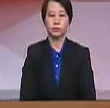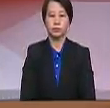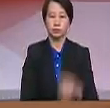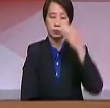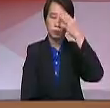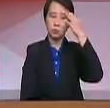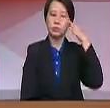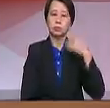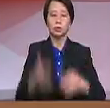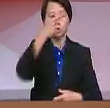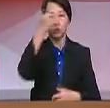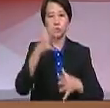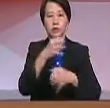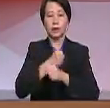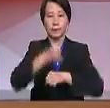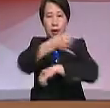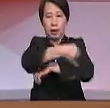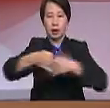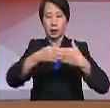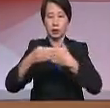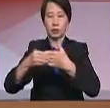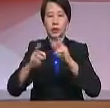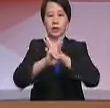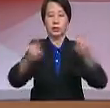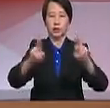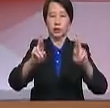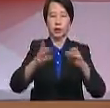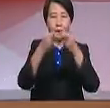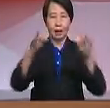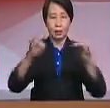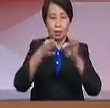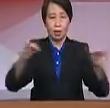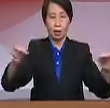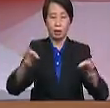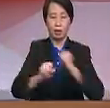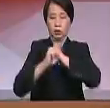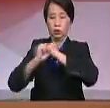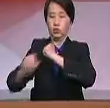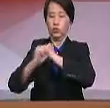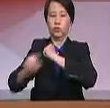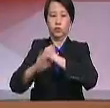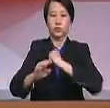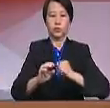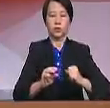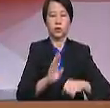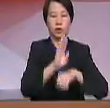untuk mendapatkan garis panduan penyediaan kandungan bahan promosi kempen norma baru